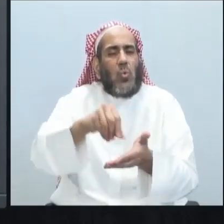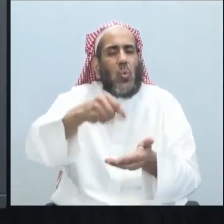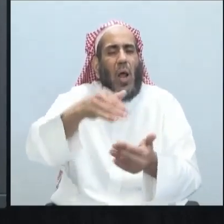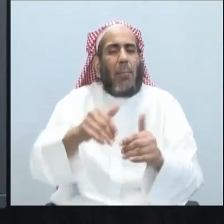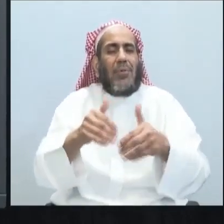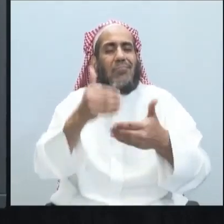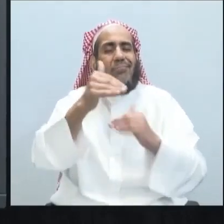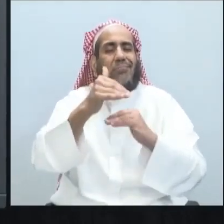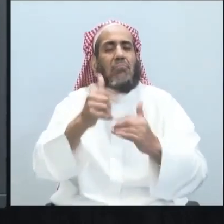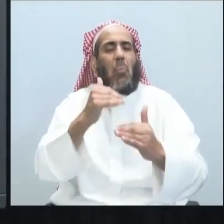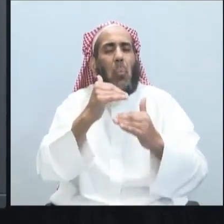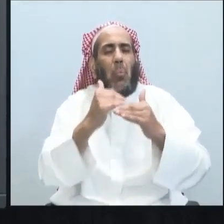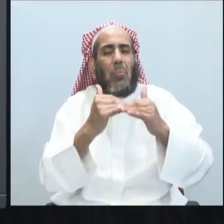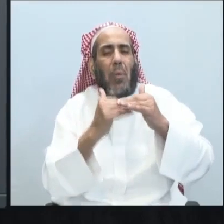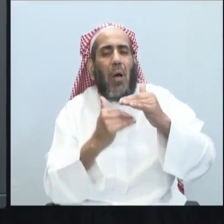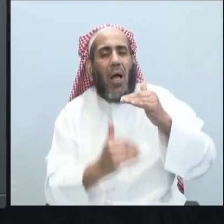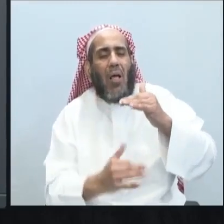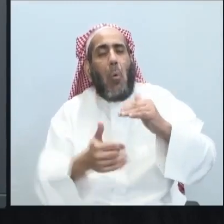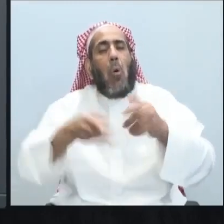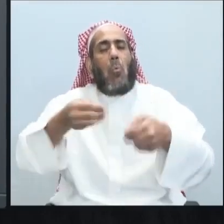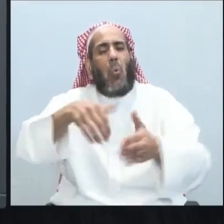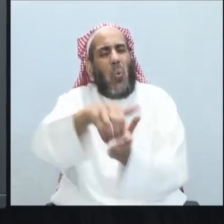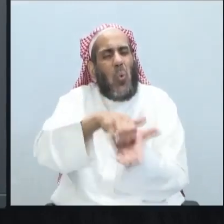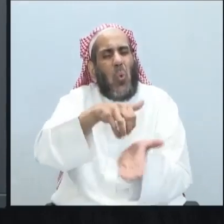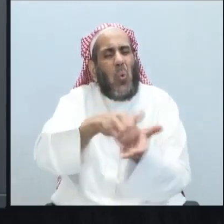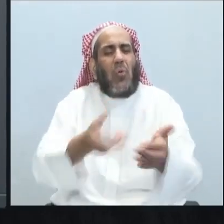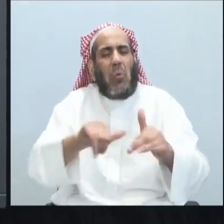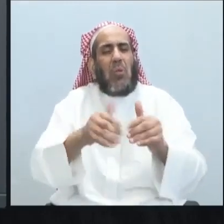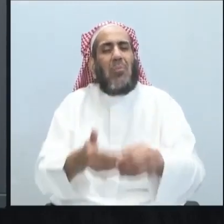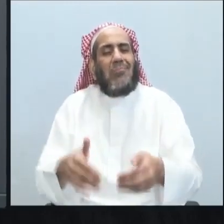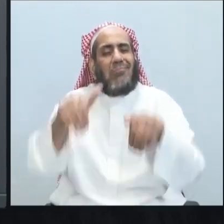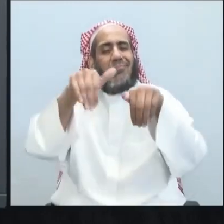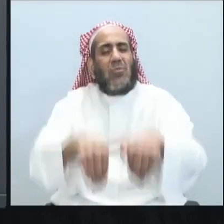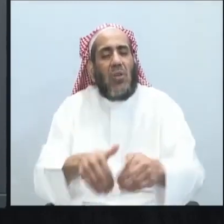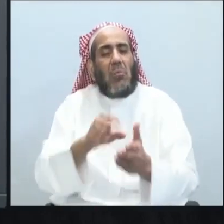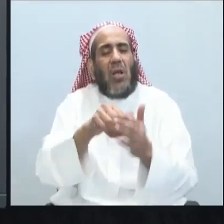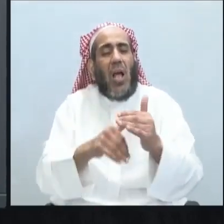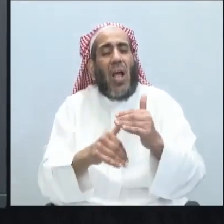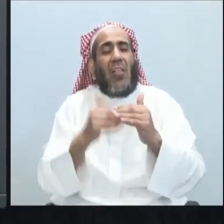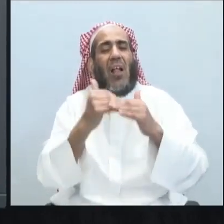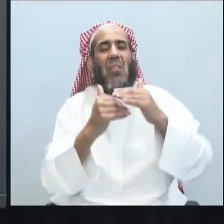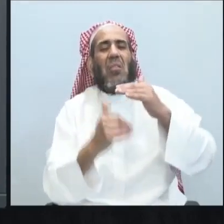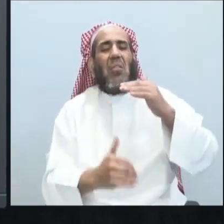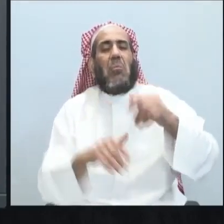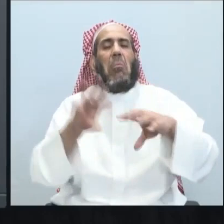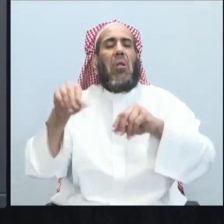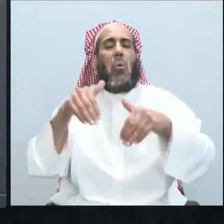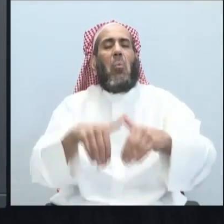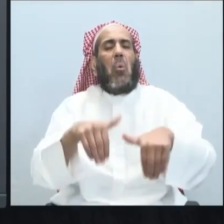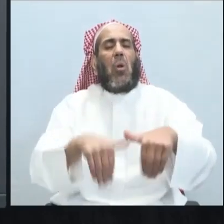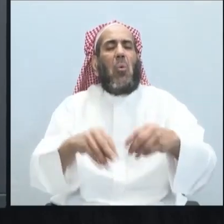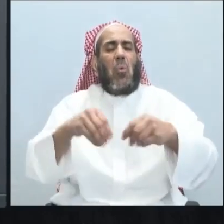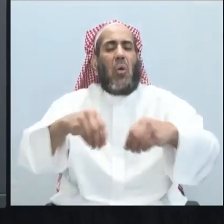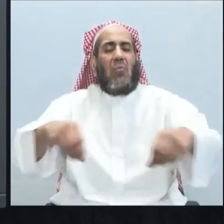طبقه ثم بعد فتره طويله يحفر مره اخرى لقبر ثم يدفن ثم التراب يكون فكان الارض كلها قبور او كلها